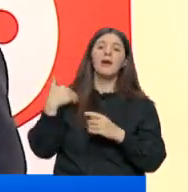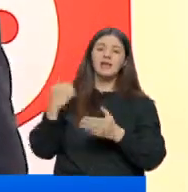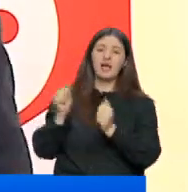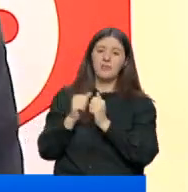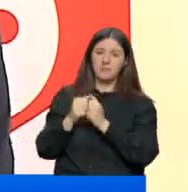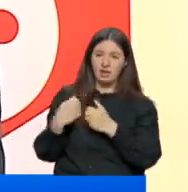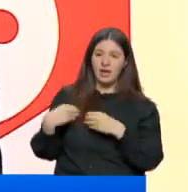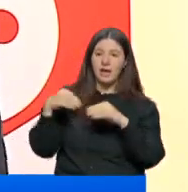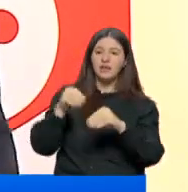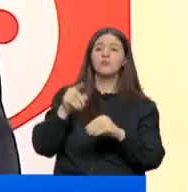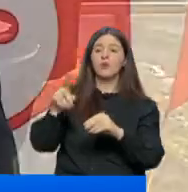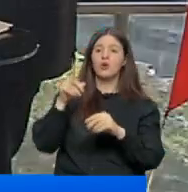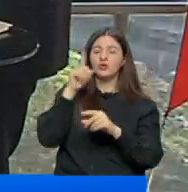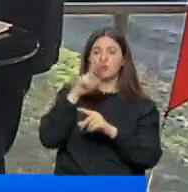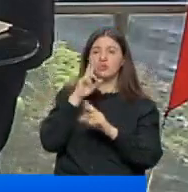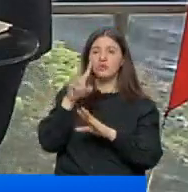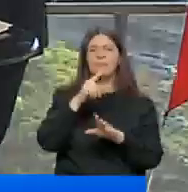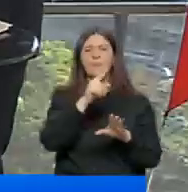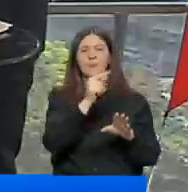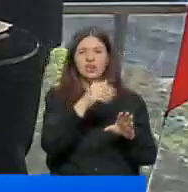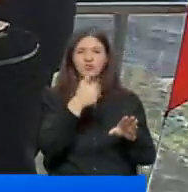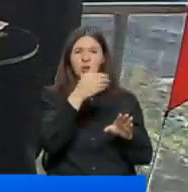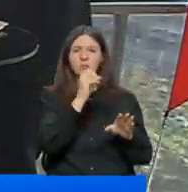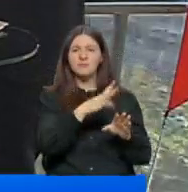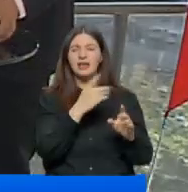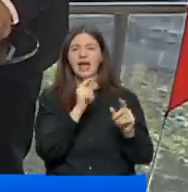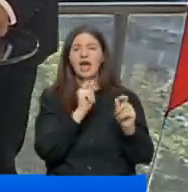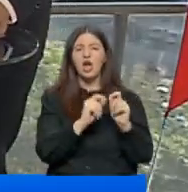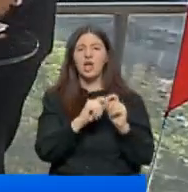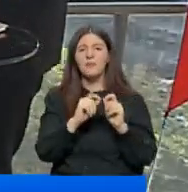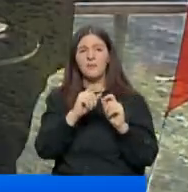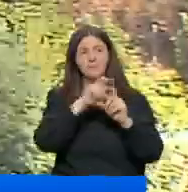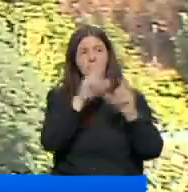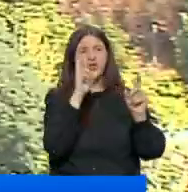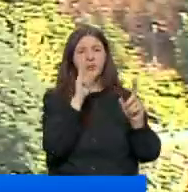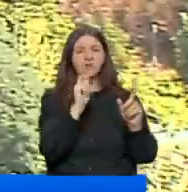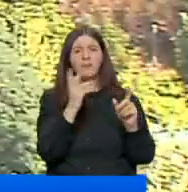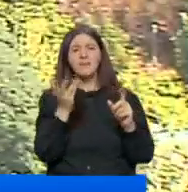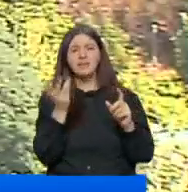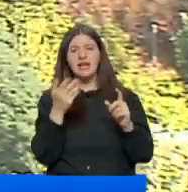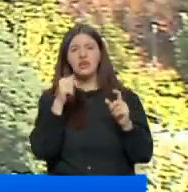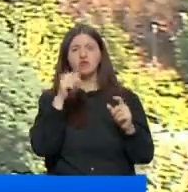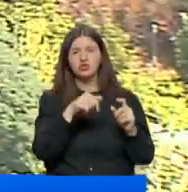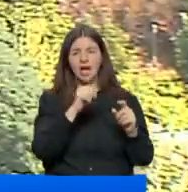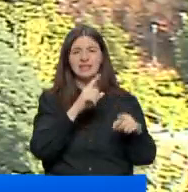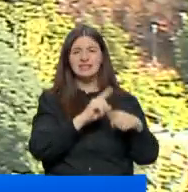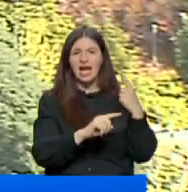Dün çalışmıştık. Onun için getireceğim. Birazcık sonraya bırakalım mı? Yani ekonomi başlığına geçeceğiz ama mesela şu anda